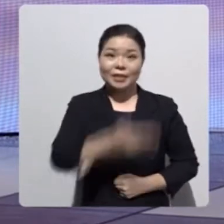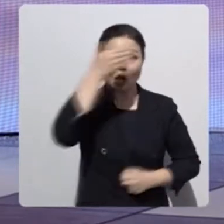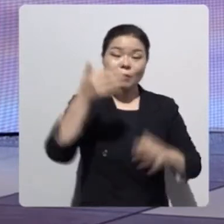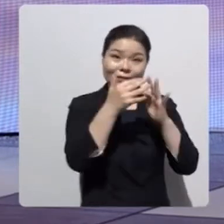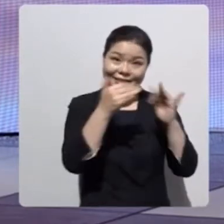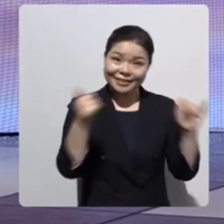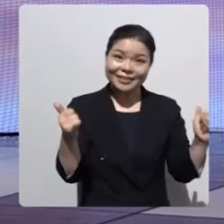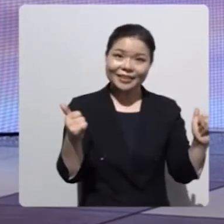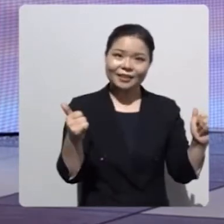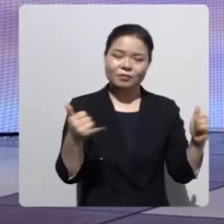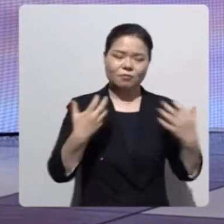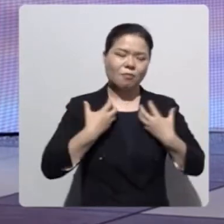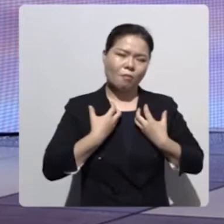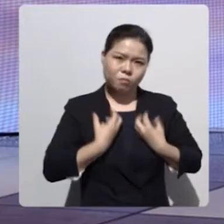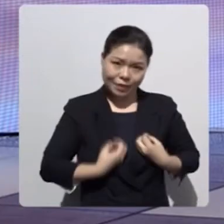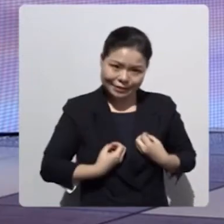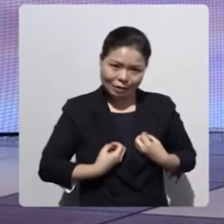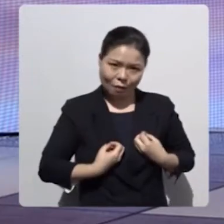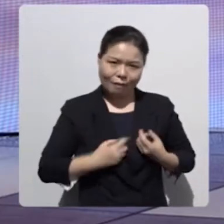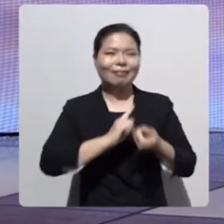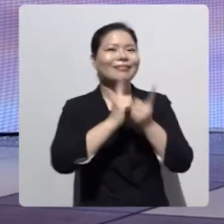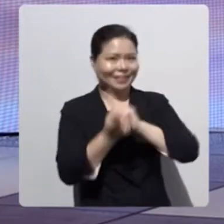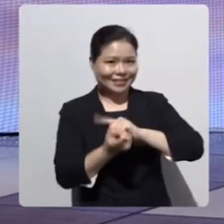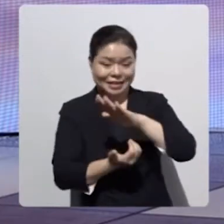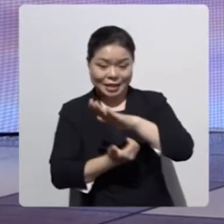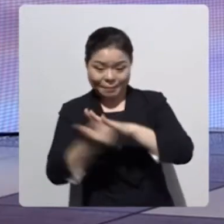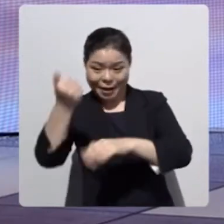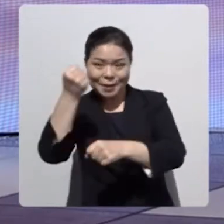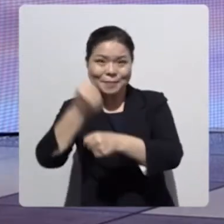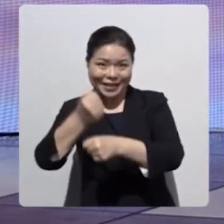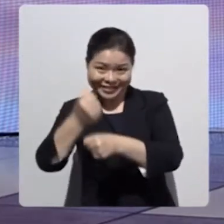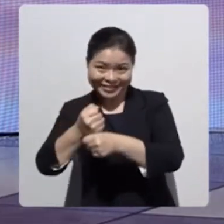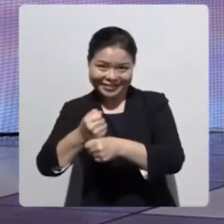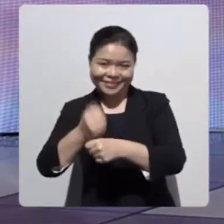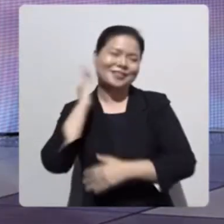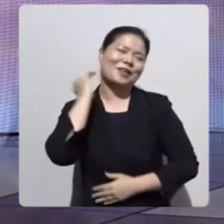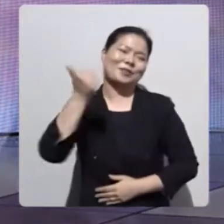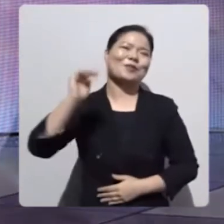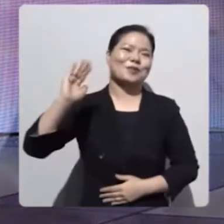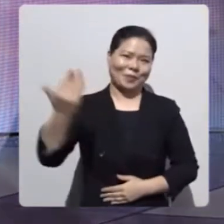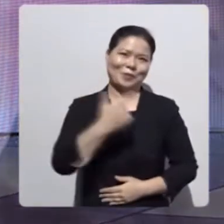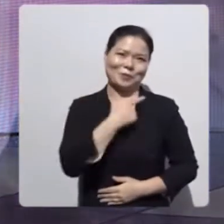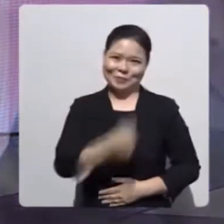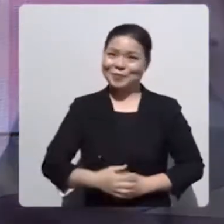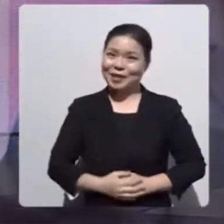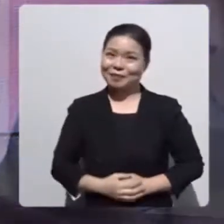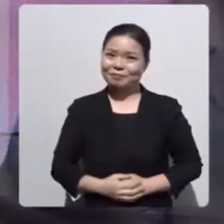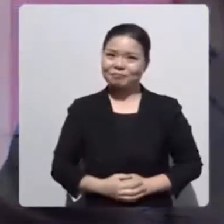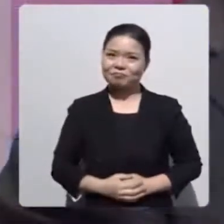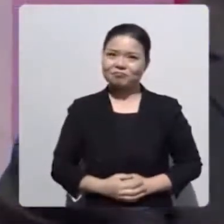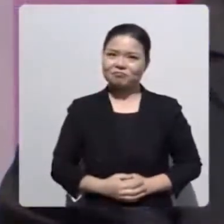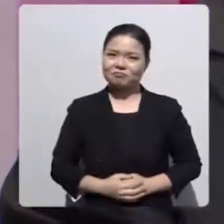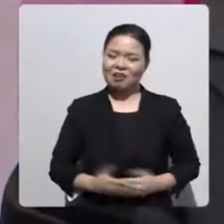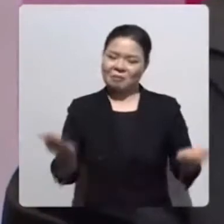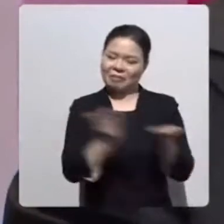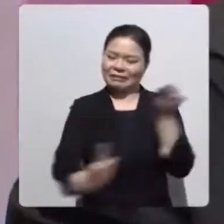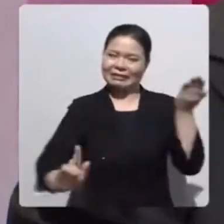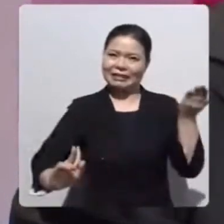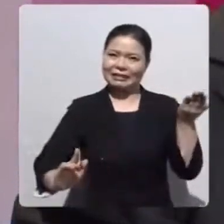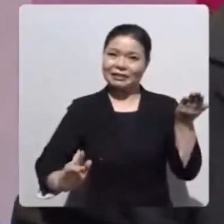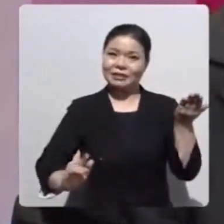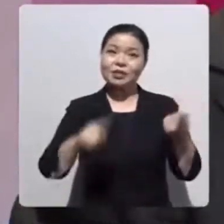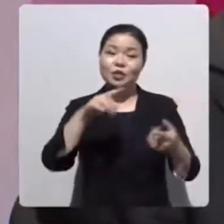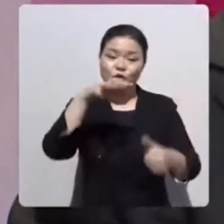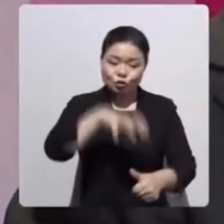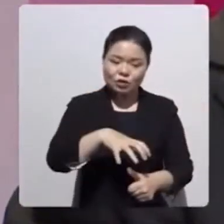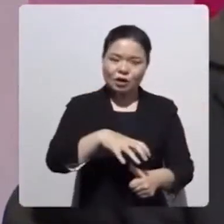젊은이들의 좌절을 희망으로 바꾸는 대통령이 되겠습니다. 불합리한 규제를 제거하여